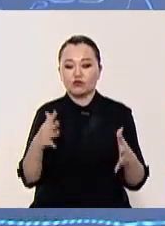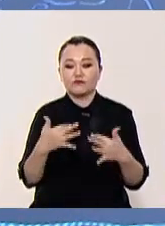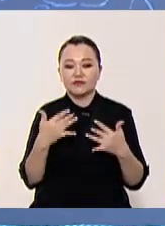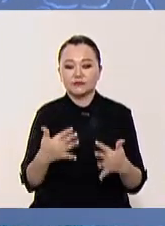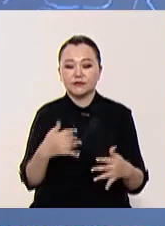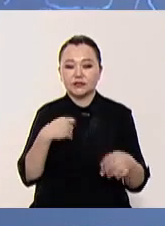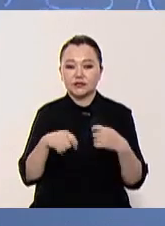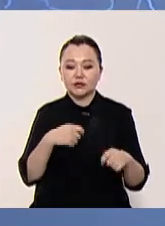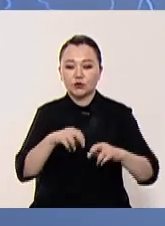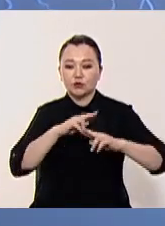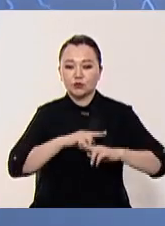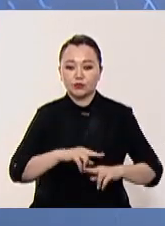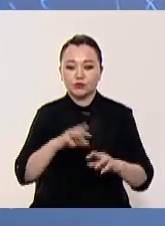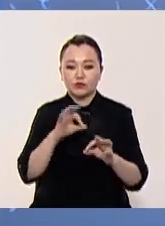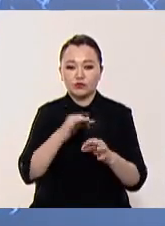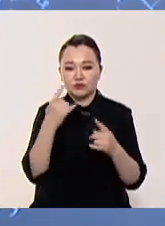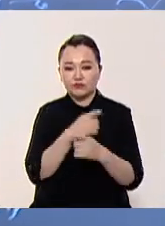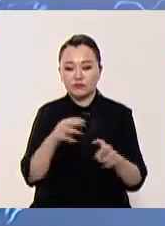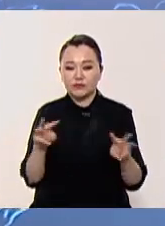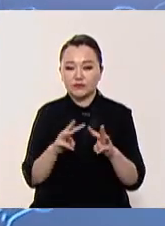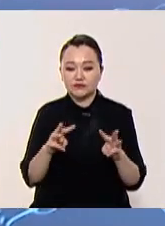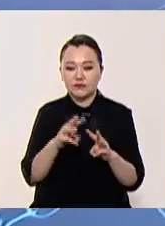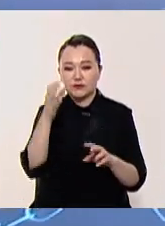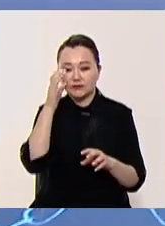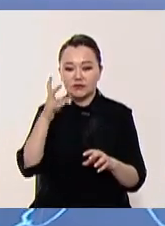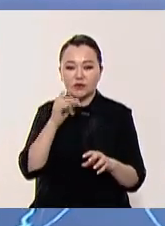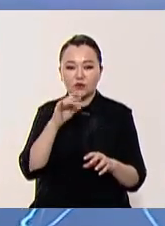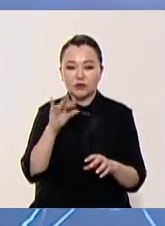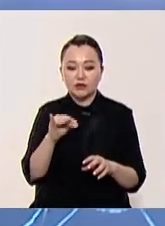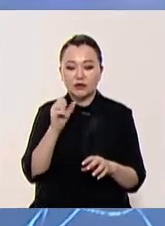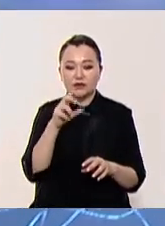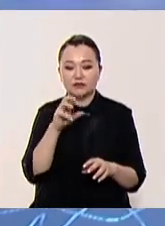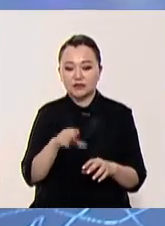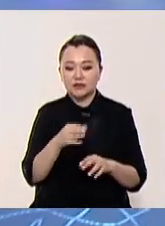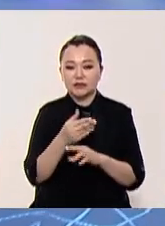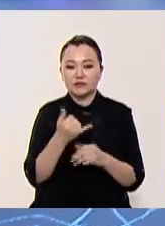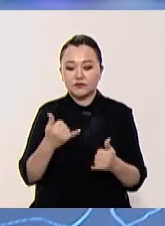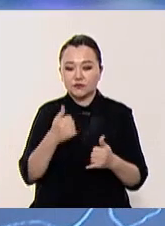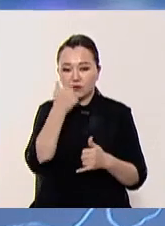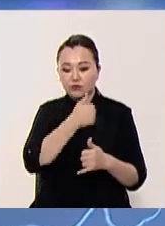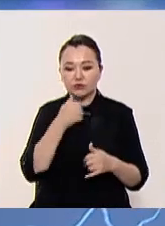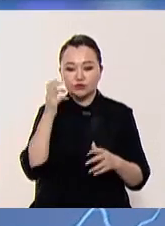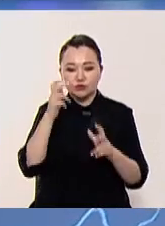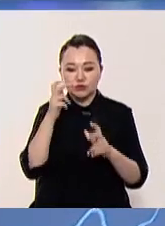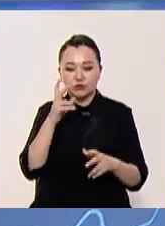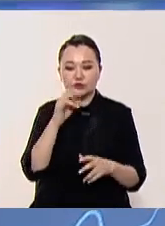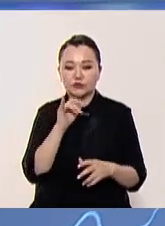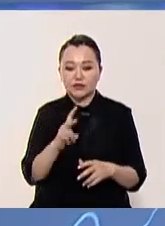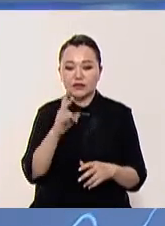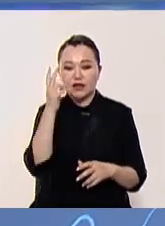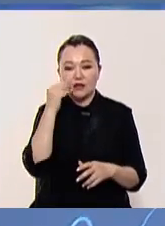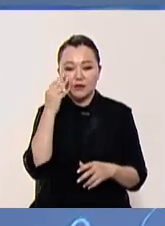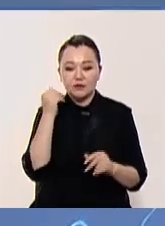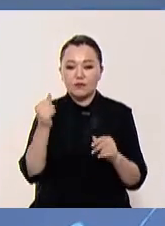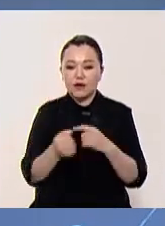на рынке труда. Об этом заявил министр образования и науки Асхат Аймагамбетов. Также в этом году студентов Нур-Султана и Алматы